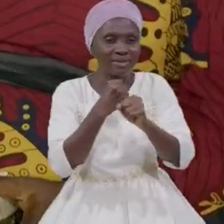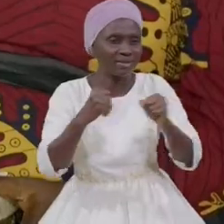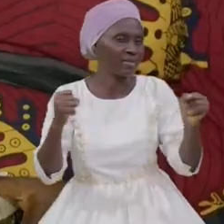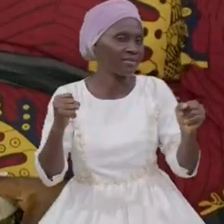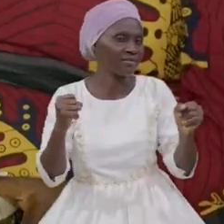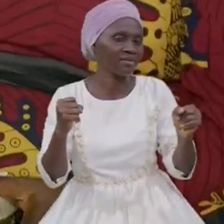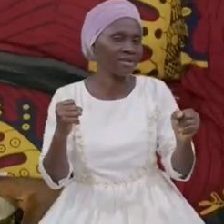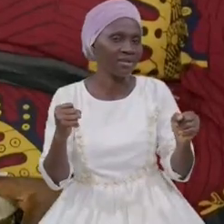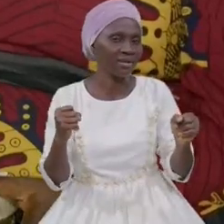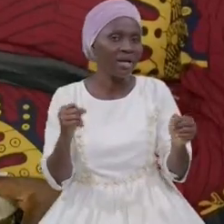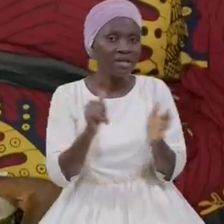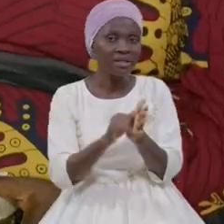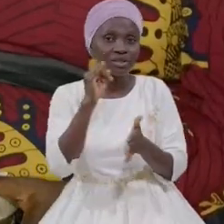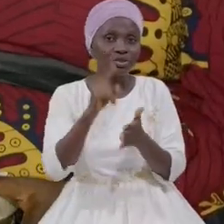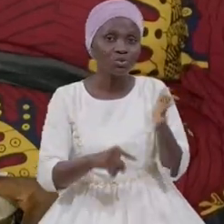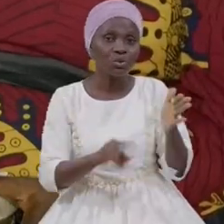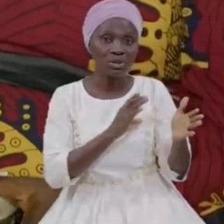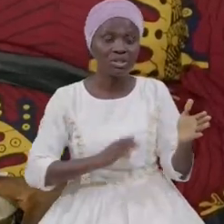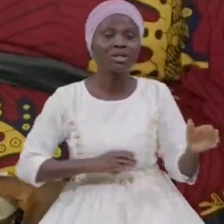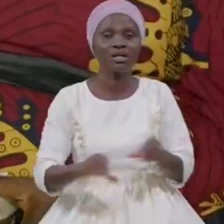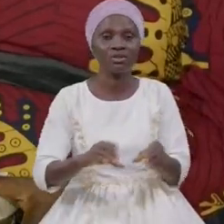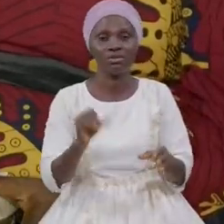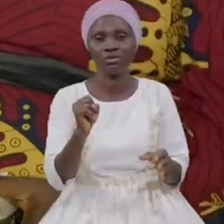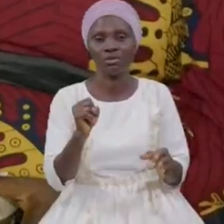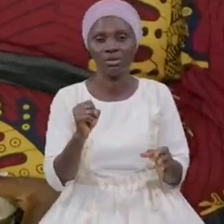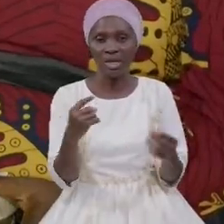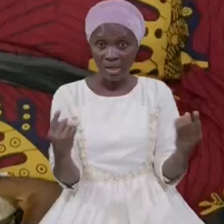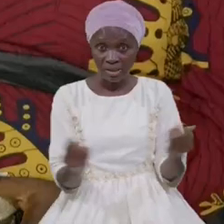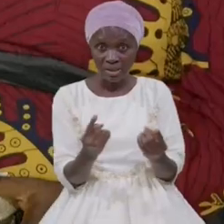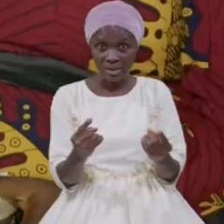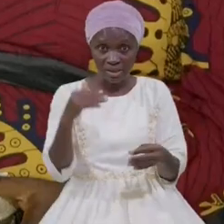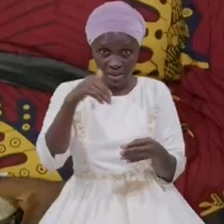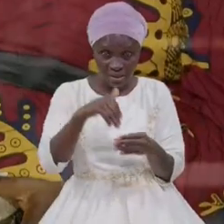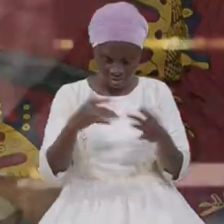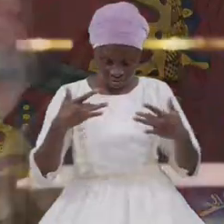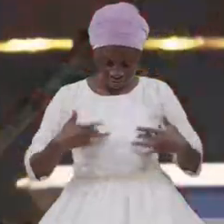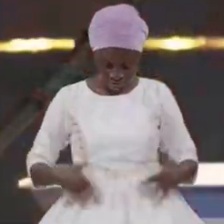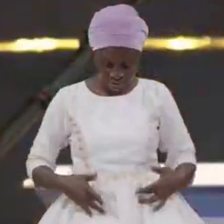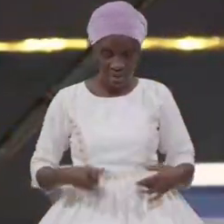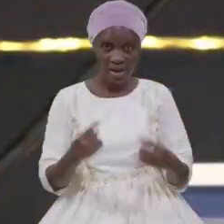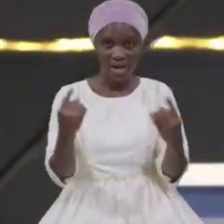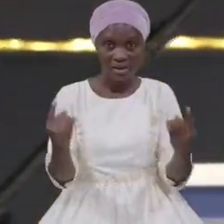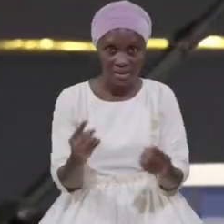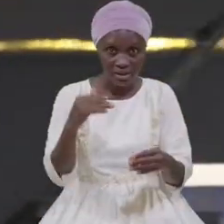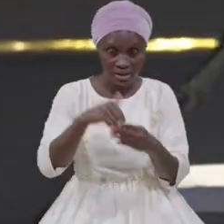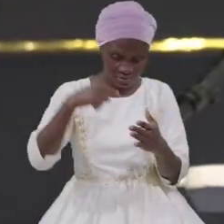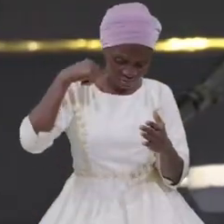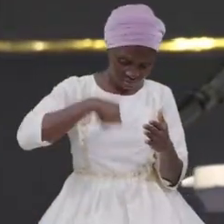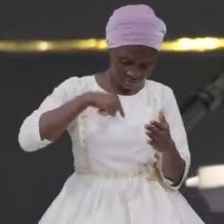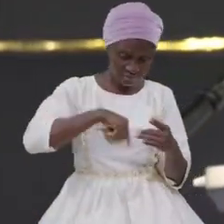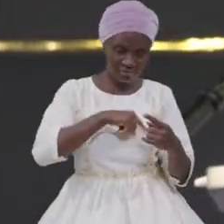Le péché à l'intérieur, les péchés à l'extérieur.